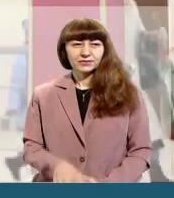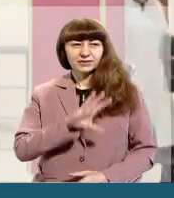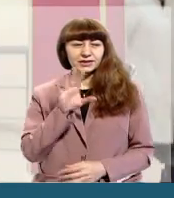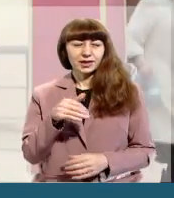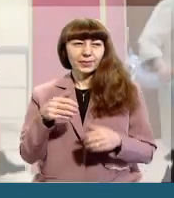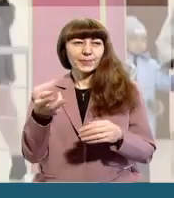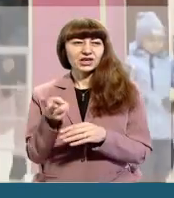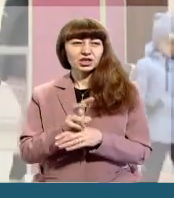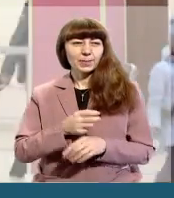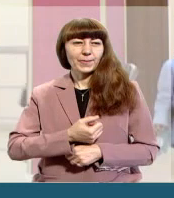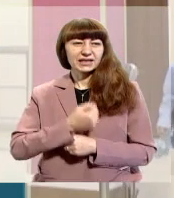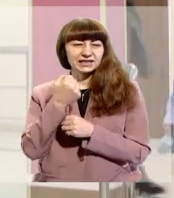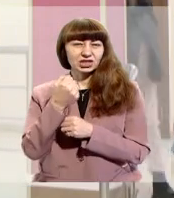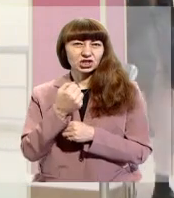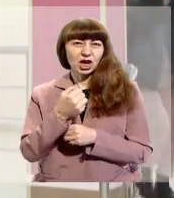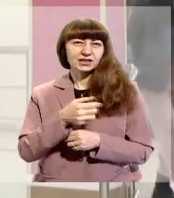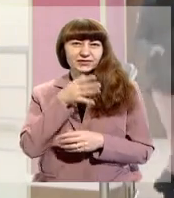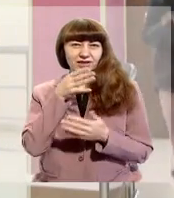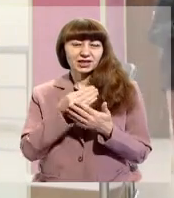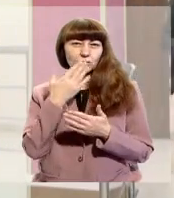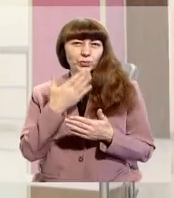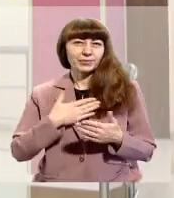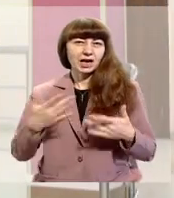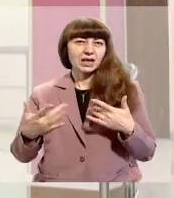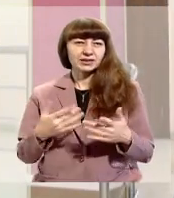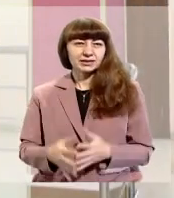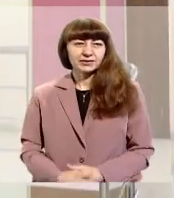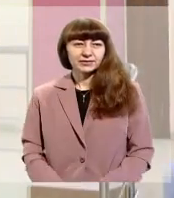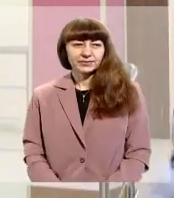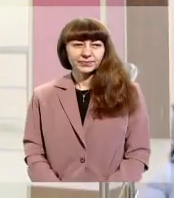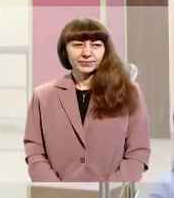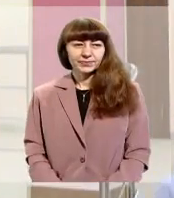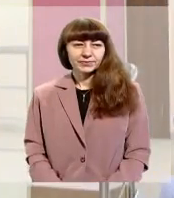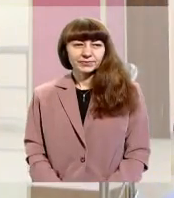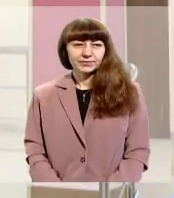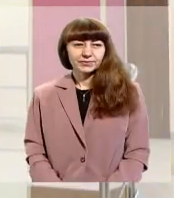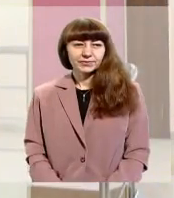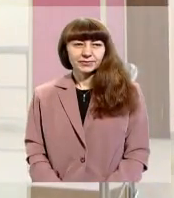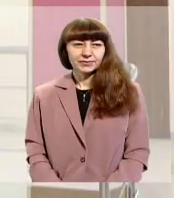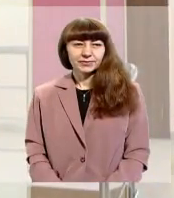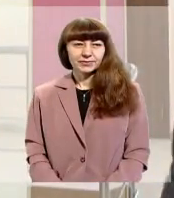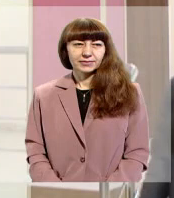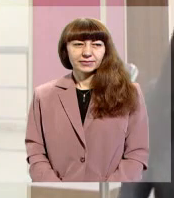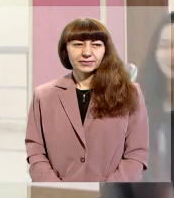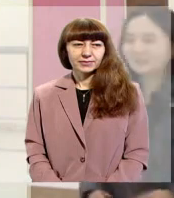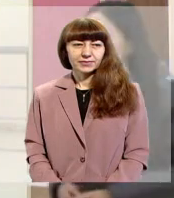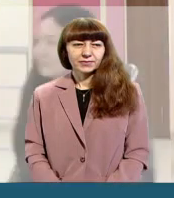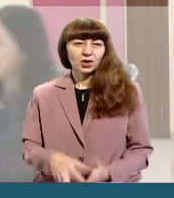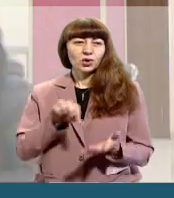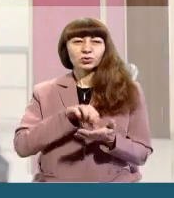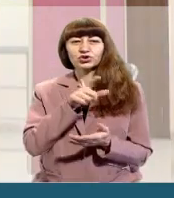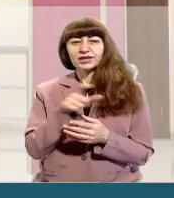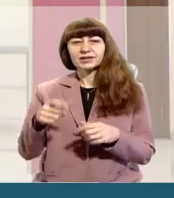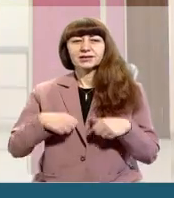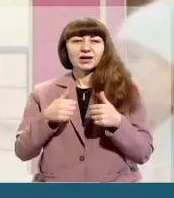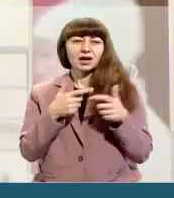Я пришел на это мероприятие нашего города для того, чтобы... Шараға мәдени демалу үшін келдім. Байқау маған қатты ұнап жатыр. Барлық қатысушылар